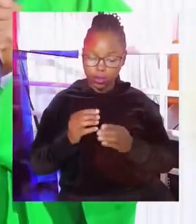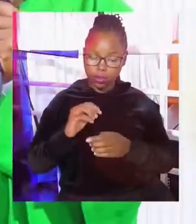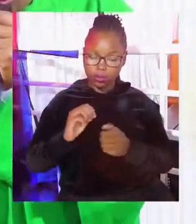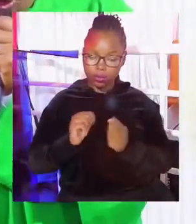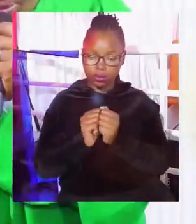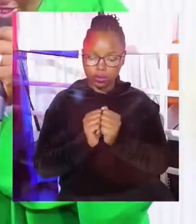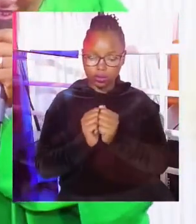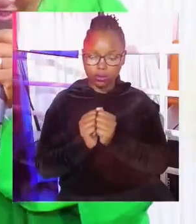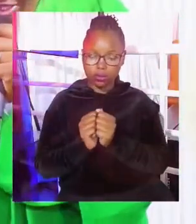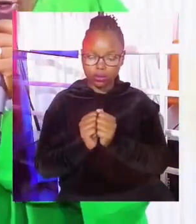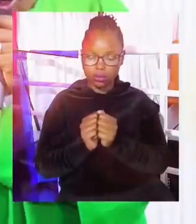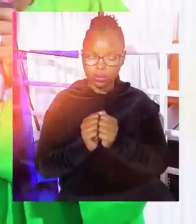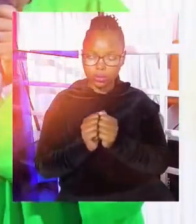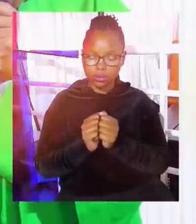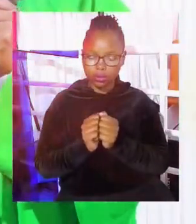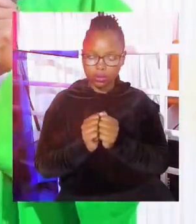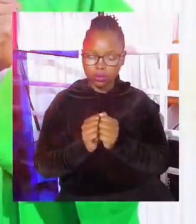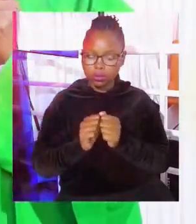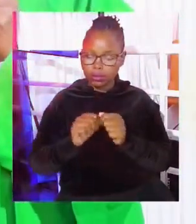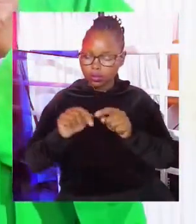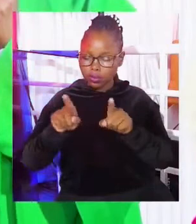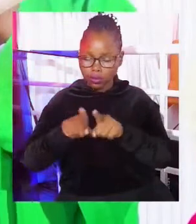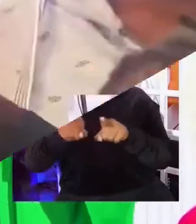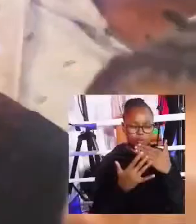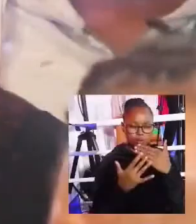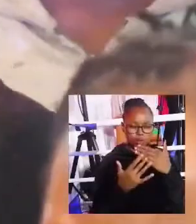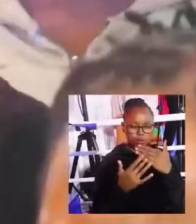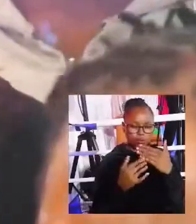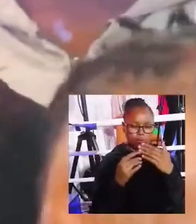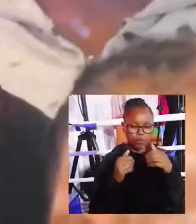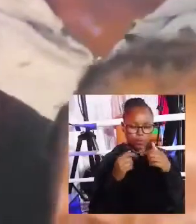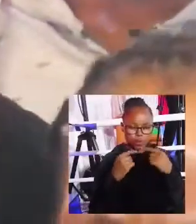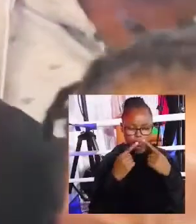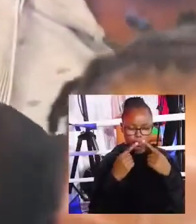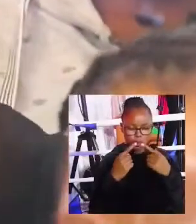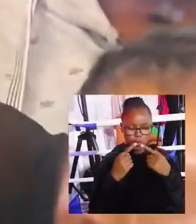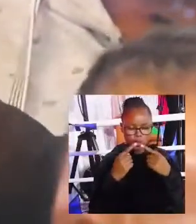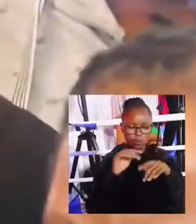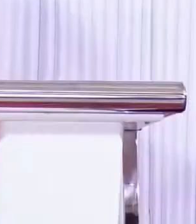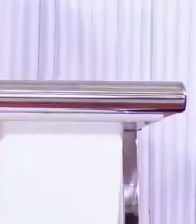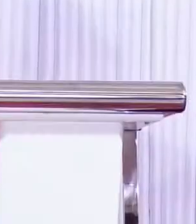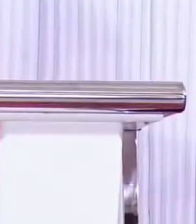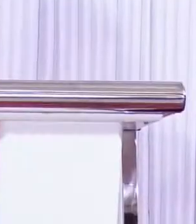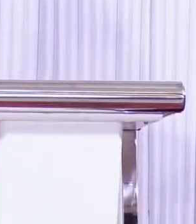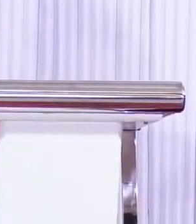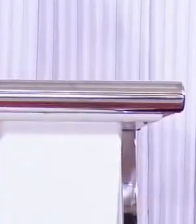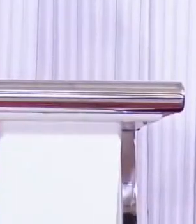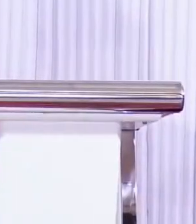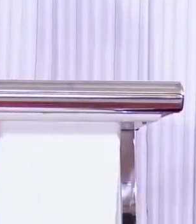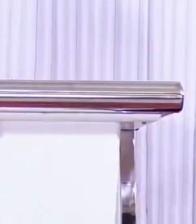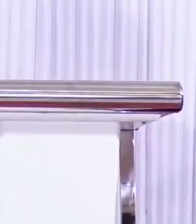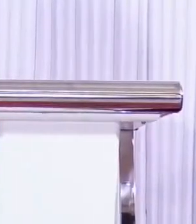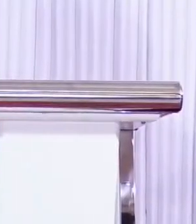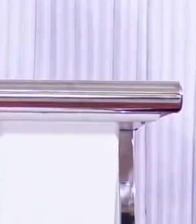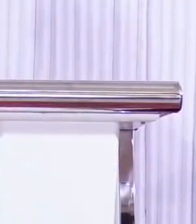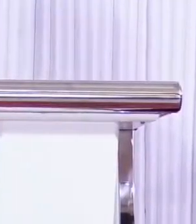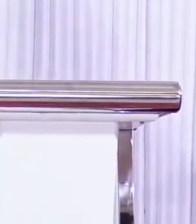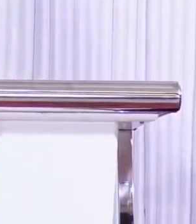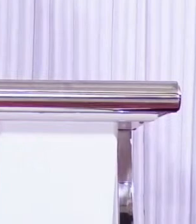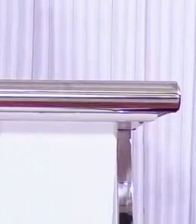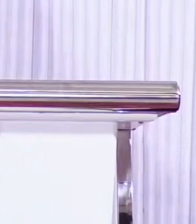Onare tugomanite nao kigongona ine giki Guthathaya Jehova mutura muwe Wewe Ngai